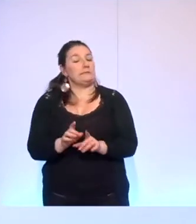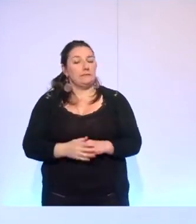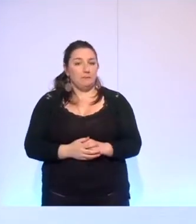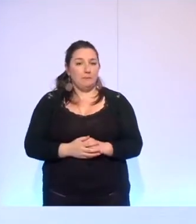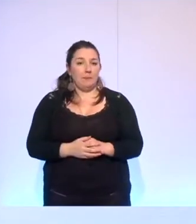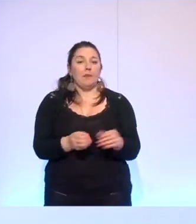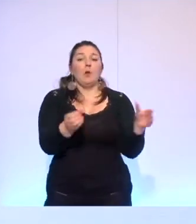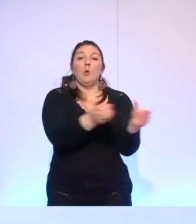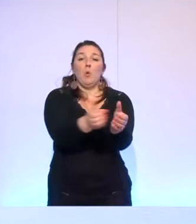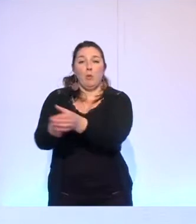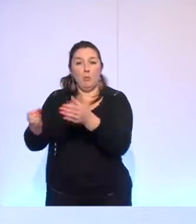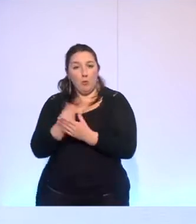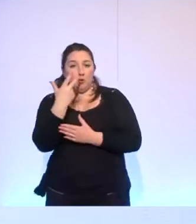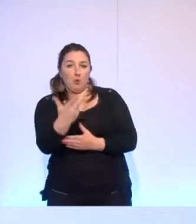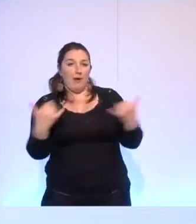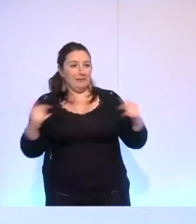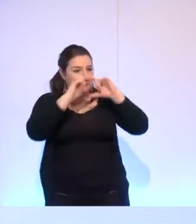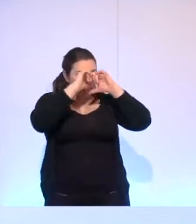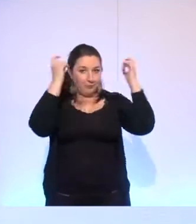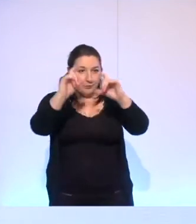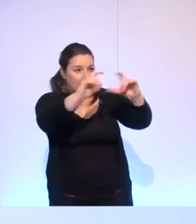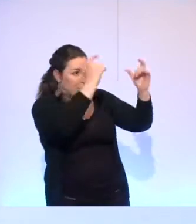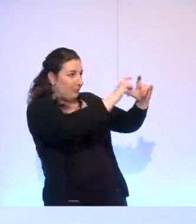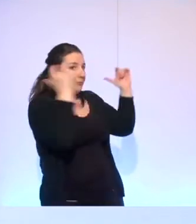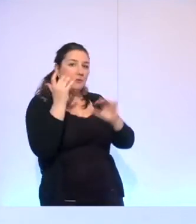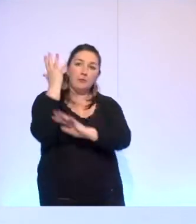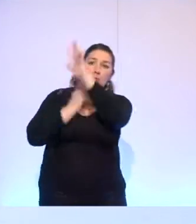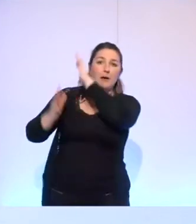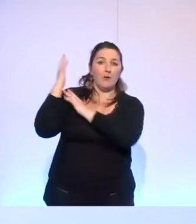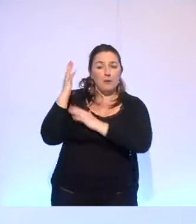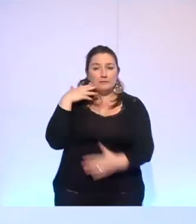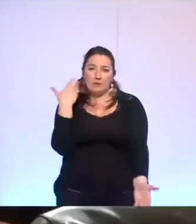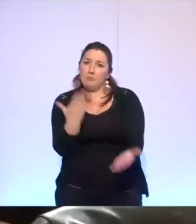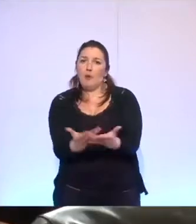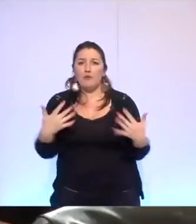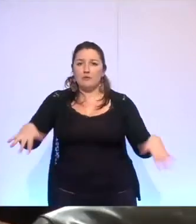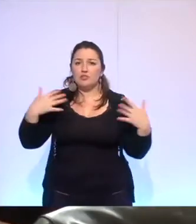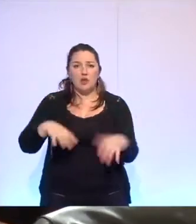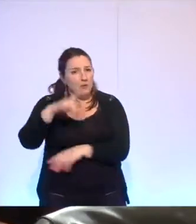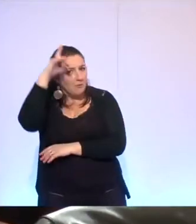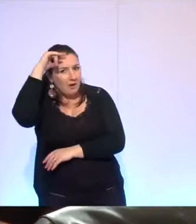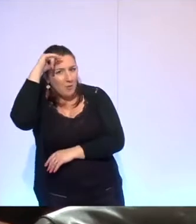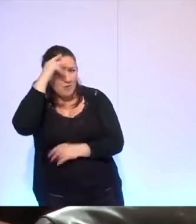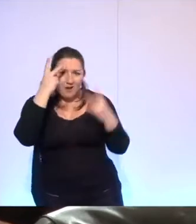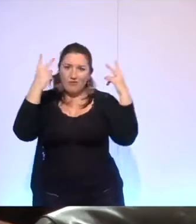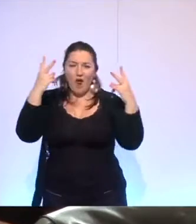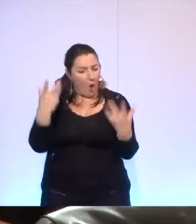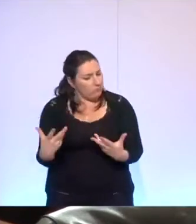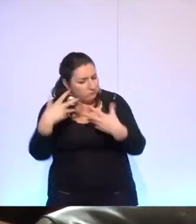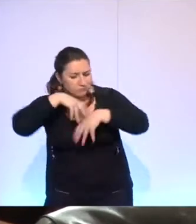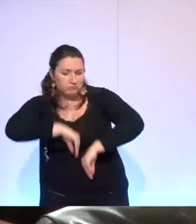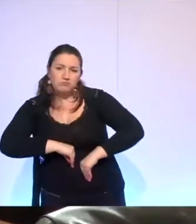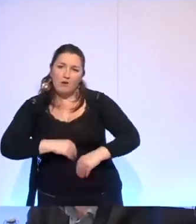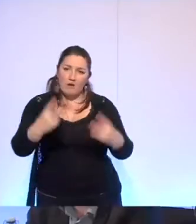3 groupes, ici, ont montré par le passé qu'ils partagent l'histoire et les valeurs de la République, qu'ils se retrouvent dans les